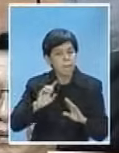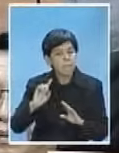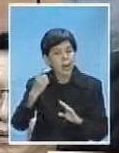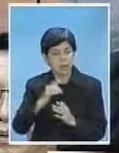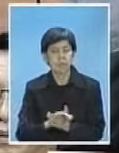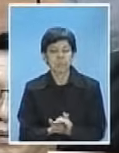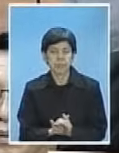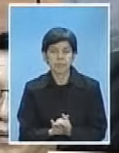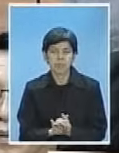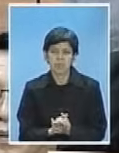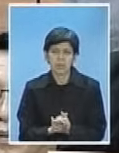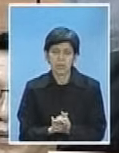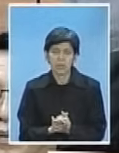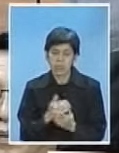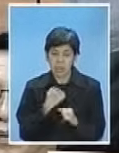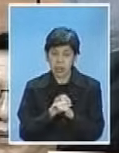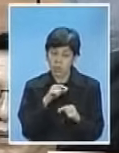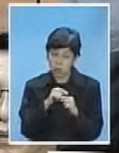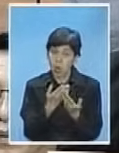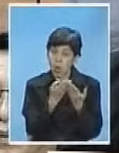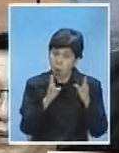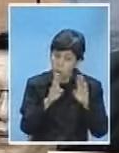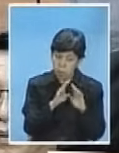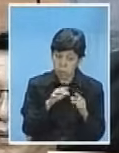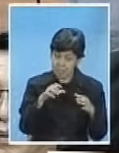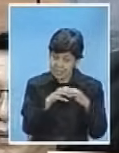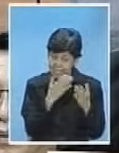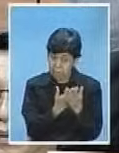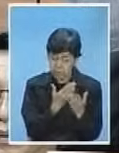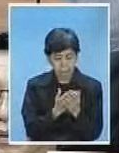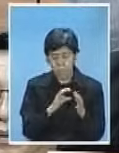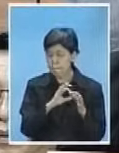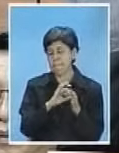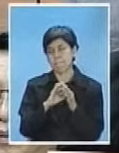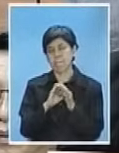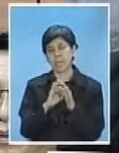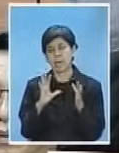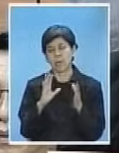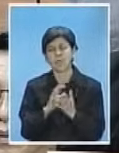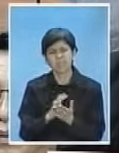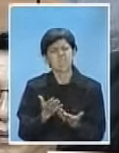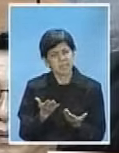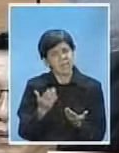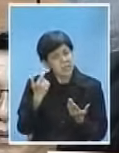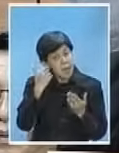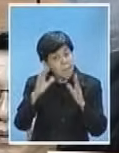ซึ่งไม่เอาฐานะของผู้กู้ยืมมาเป็นหลักซึ่งถ้าเป็นอย่าง